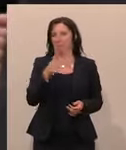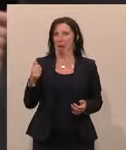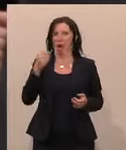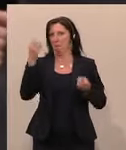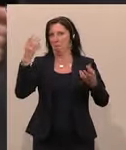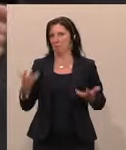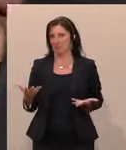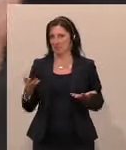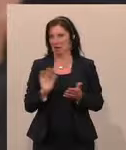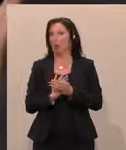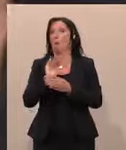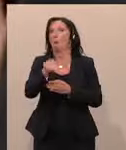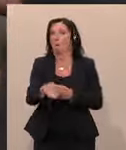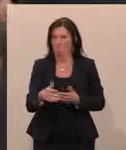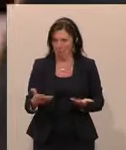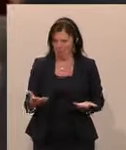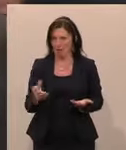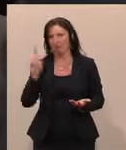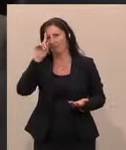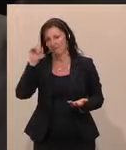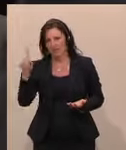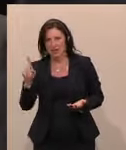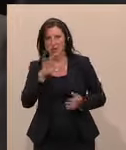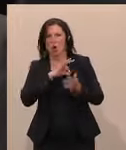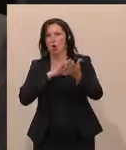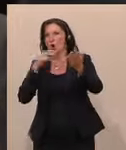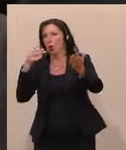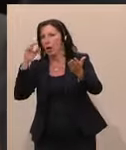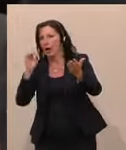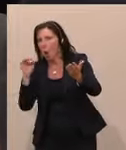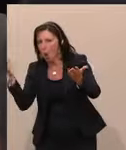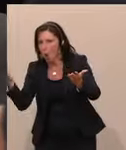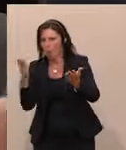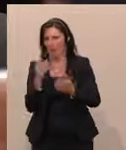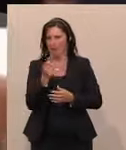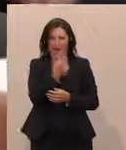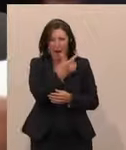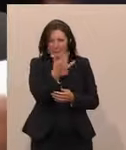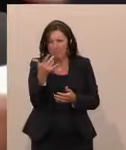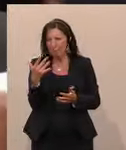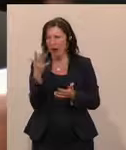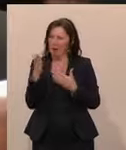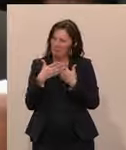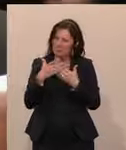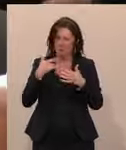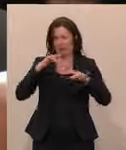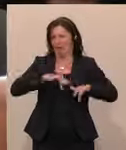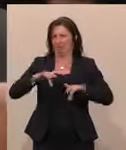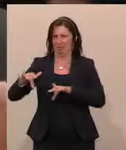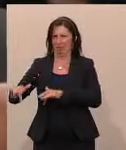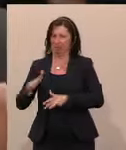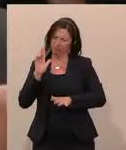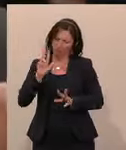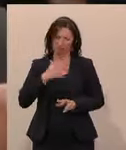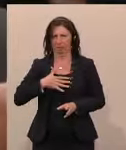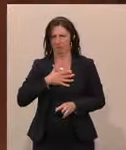Linie überschreitet. Sie wissen, der Kollege Höbert als Beispiel. Ich habe ein paar wirklich der ganz widerlichen Beispiele mitgebracht. Sie kennen die auch alle. Und Sie haben ja